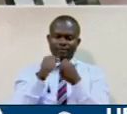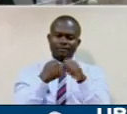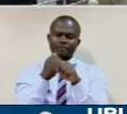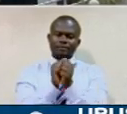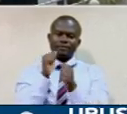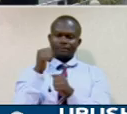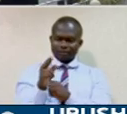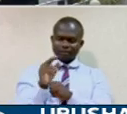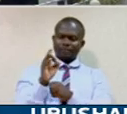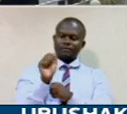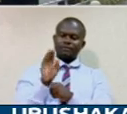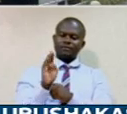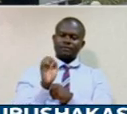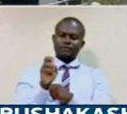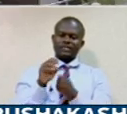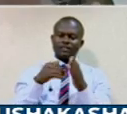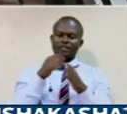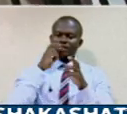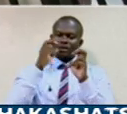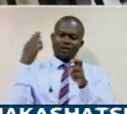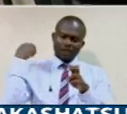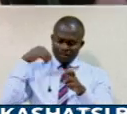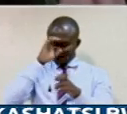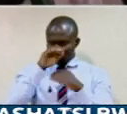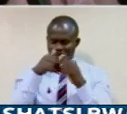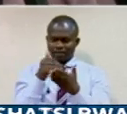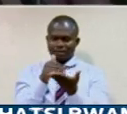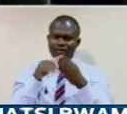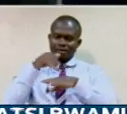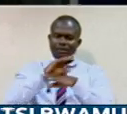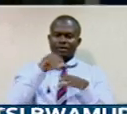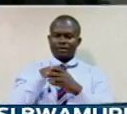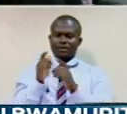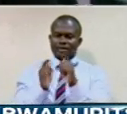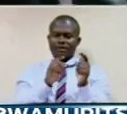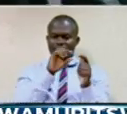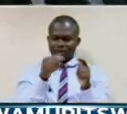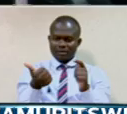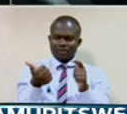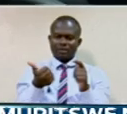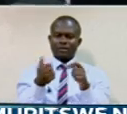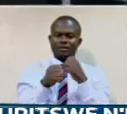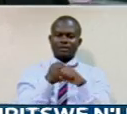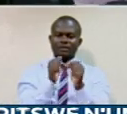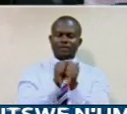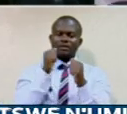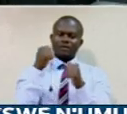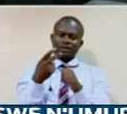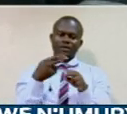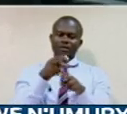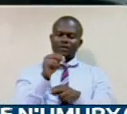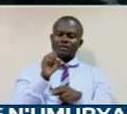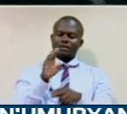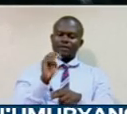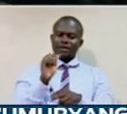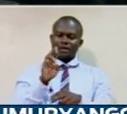12. Twagirayezu Fabien, ubushinjacyaha buvuga ko yari ashinzwe gushakisha abarwanyi bakohereza ku rugamba. Undi wakati w'imyaka 12 ni Nsabiyaremye Gracier,